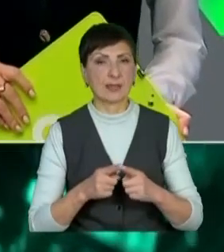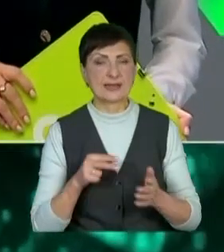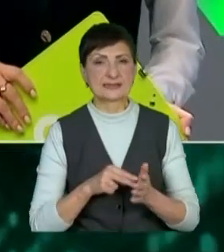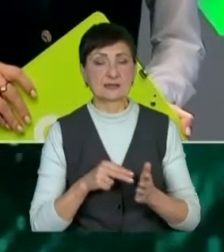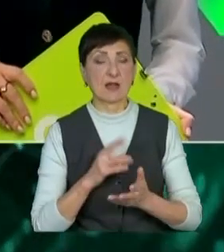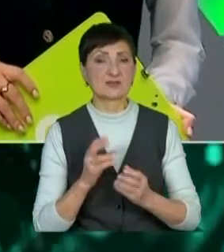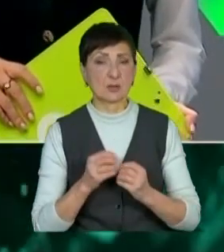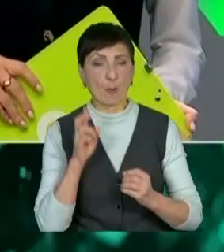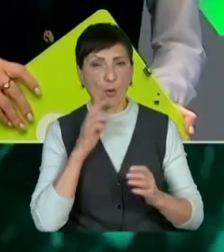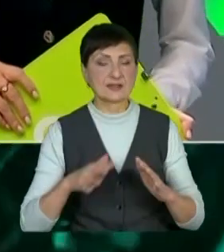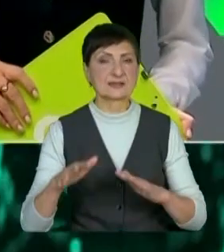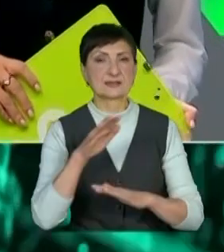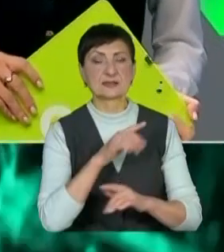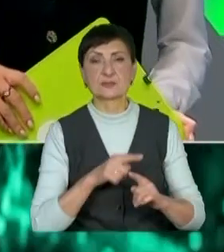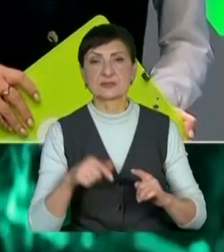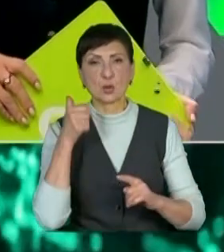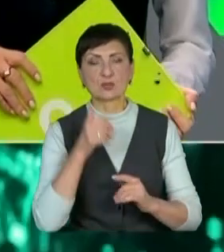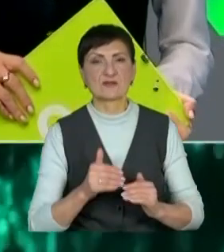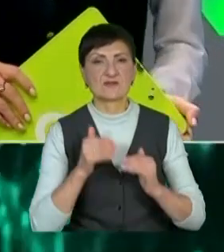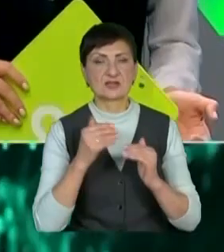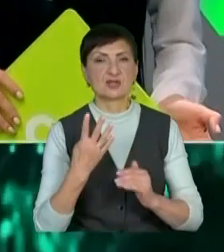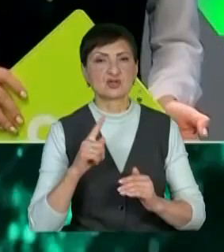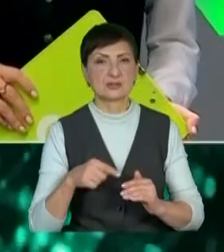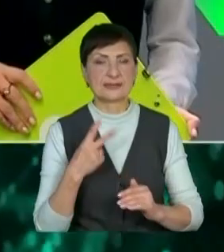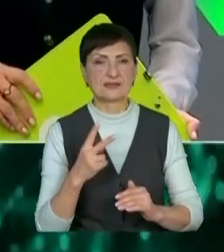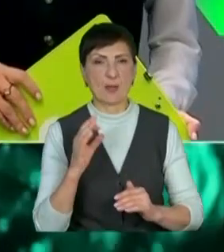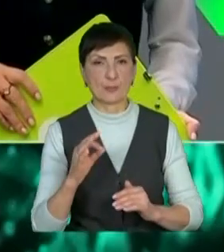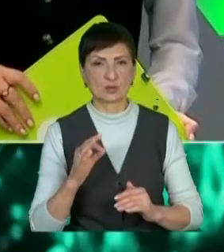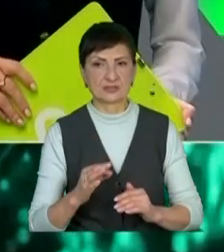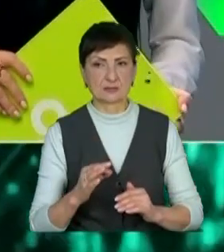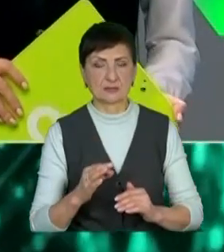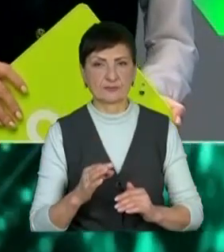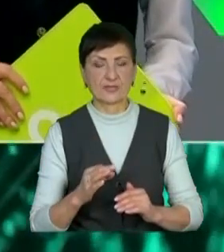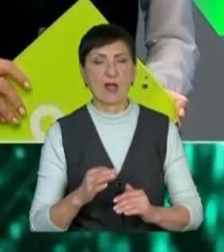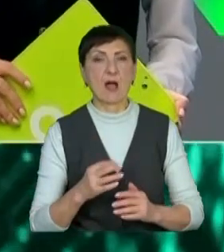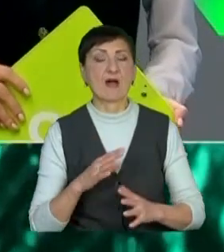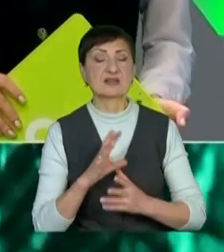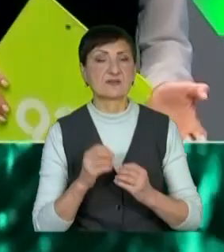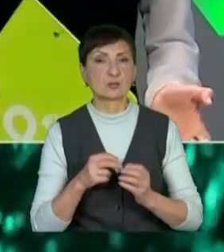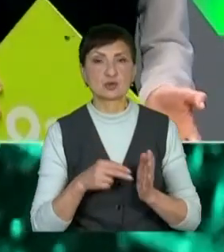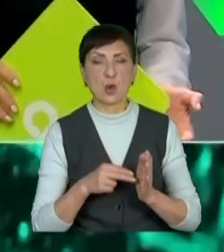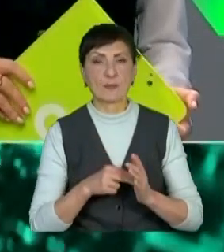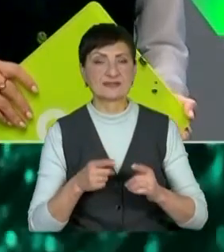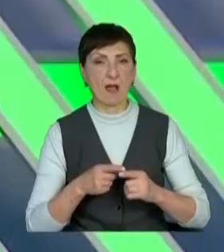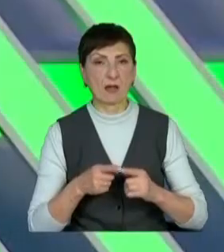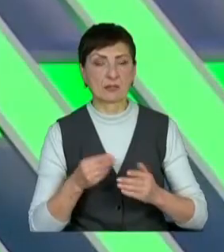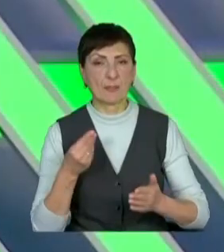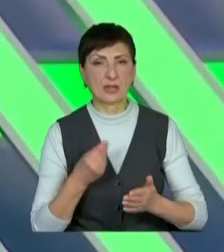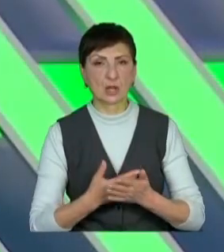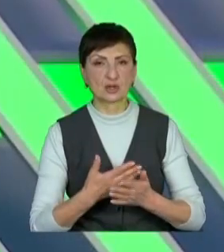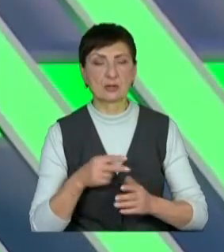в целом по стране за последний год выросла на 4,2%. В основном стоимость аренды подорожала